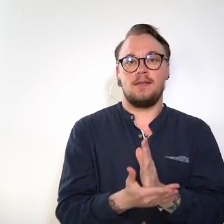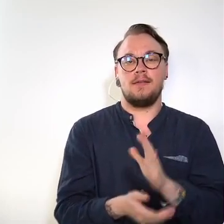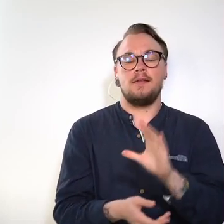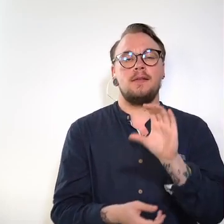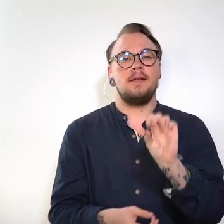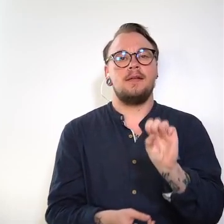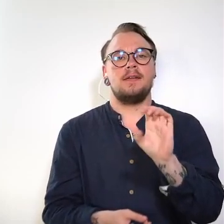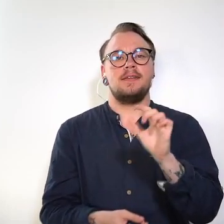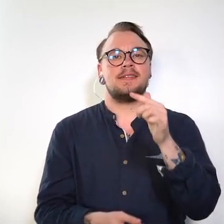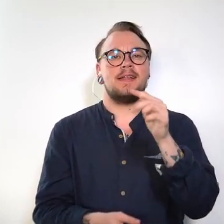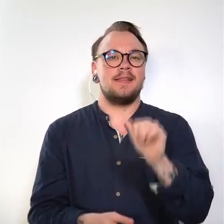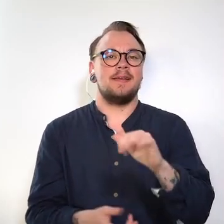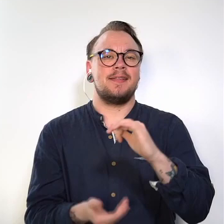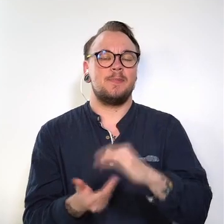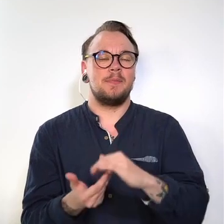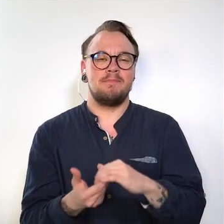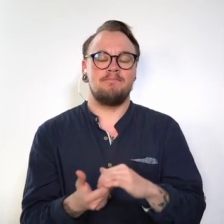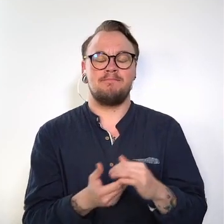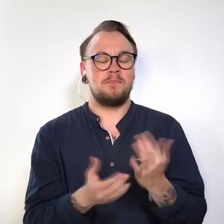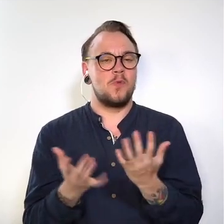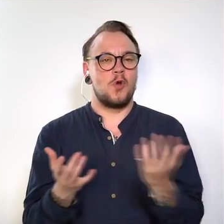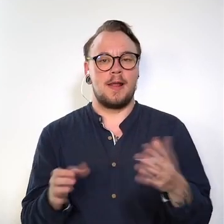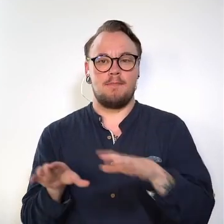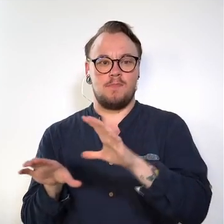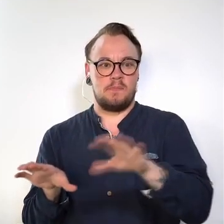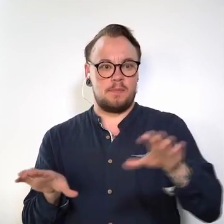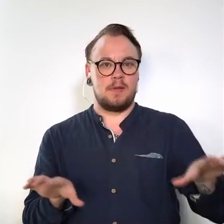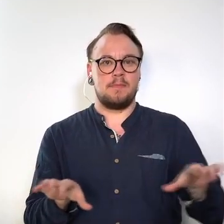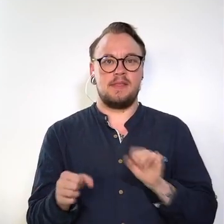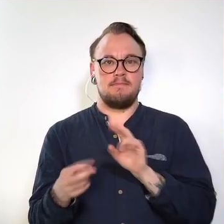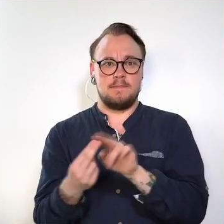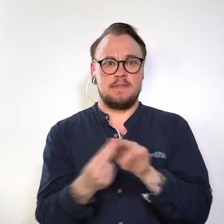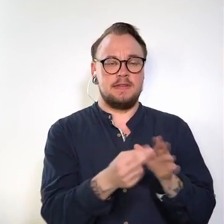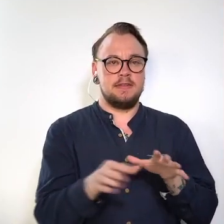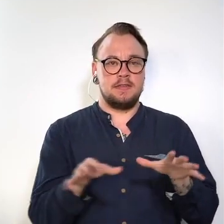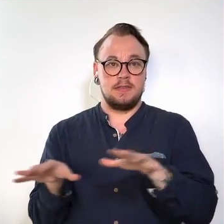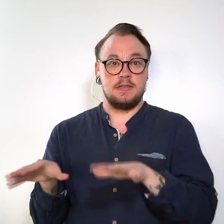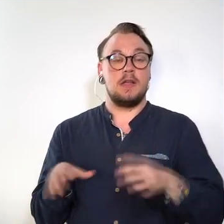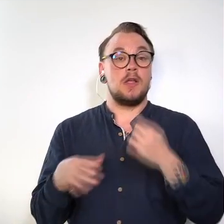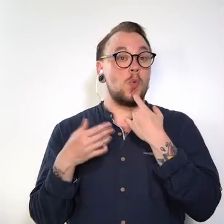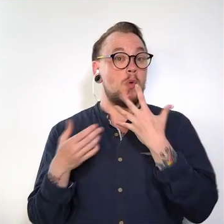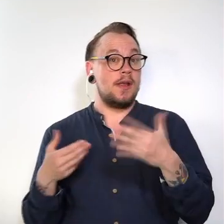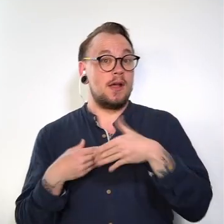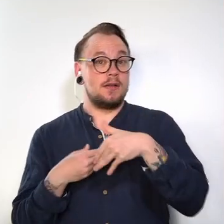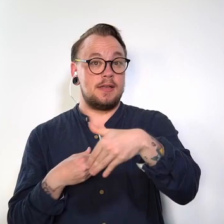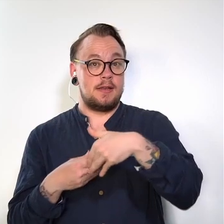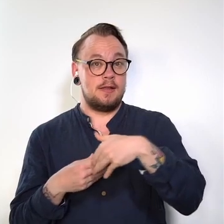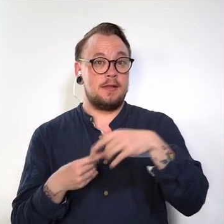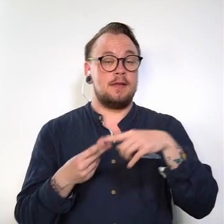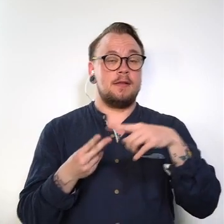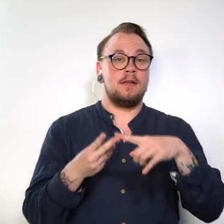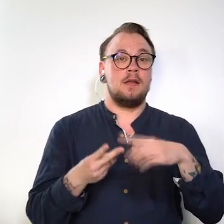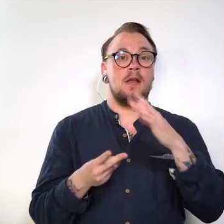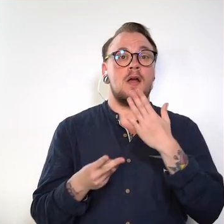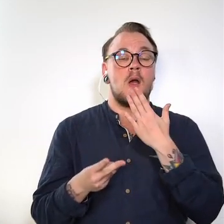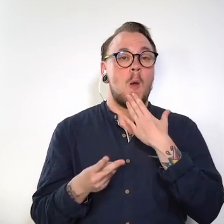että toisaalta tämä julkinen tavalla asennoituminen, toisaalta sitten niin kuin homomiesten, erityisesti homomiesten keskuudessa